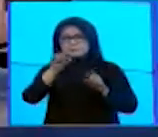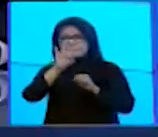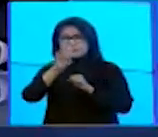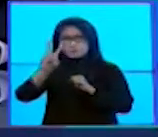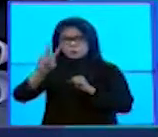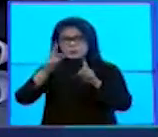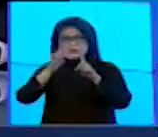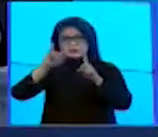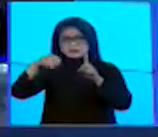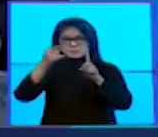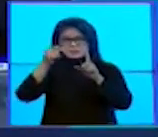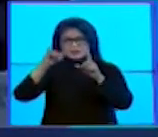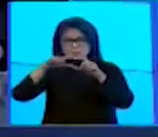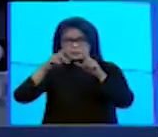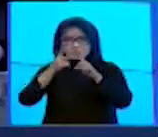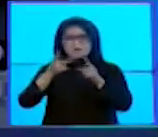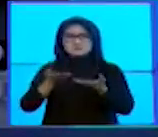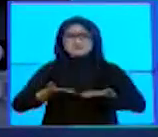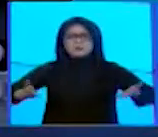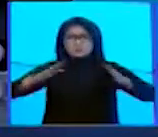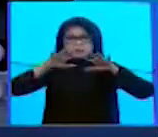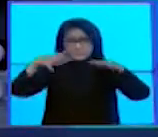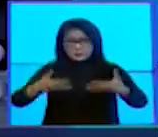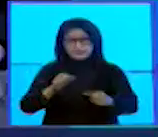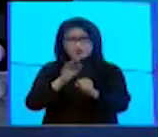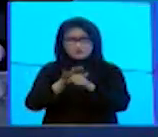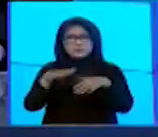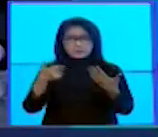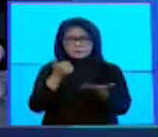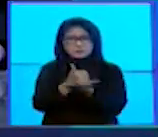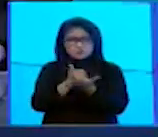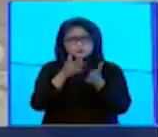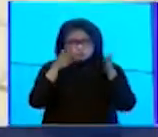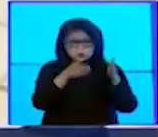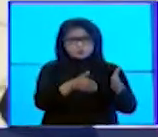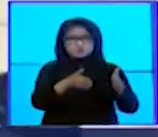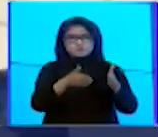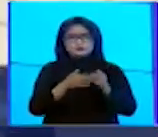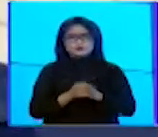tengah pandemi COVID-19, namun dengan ketentuan khusus.